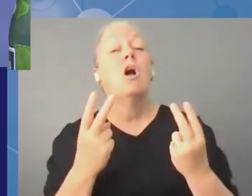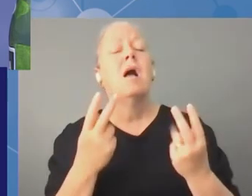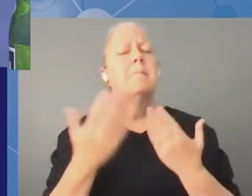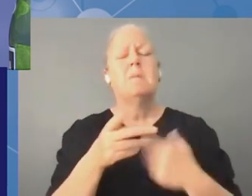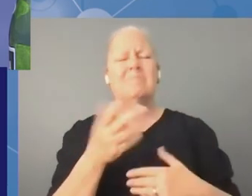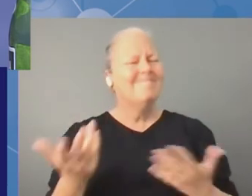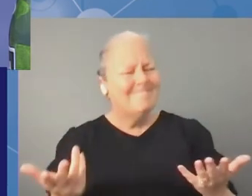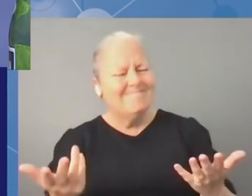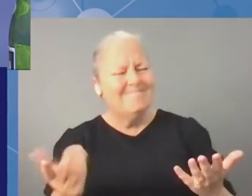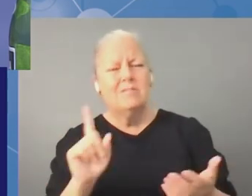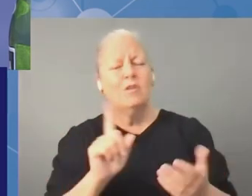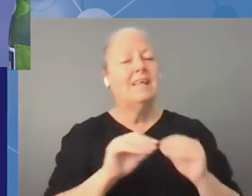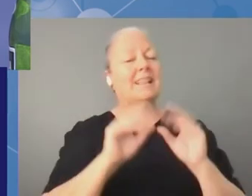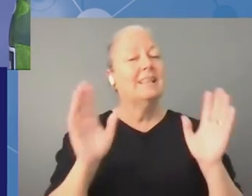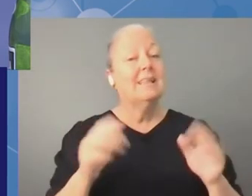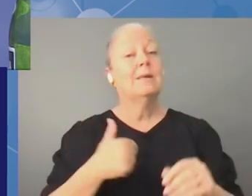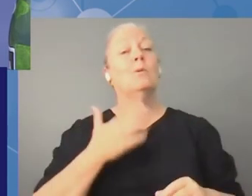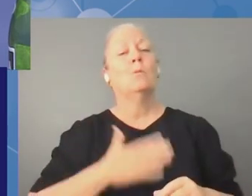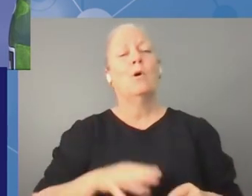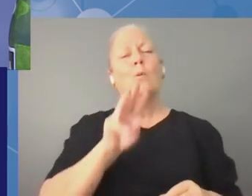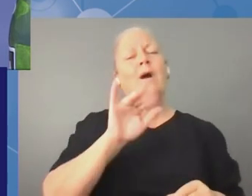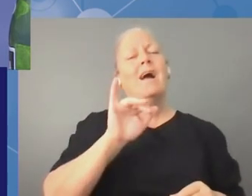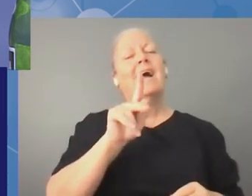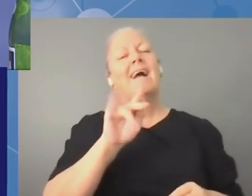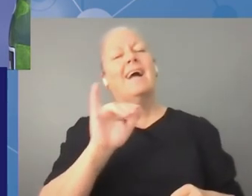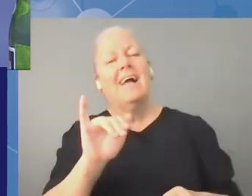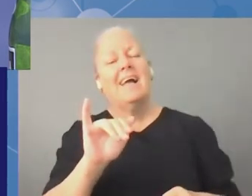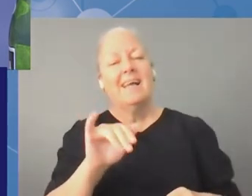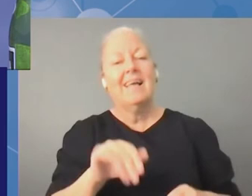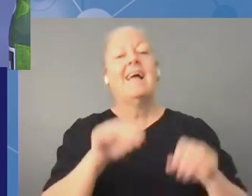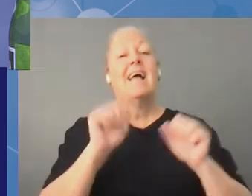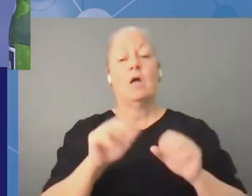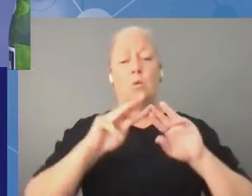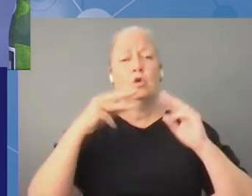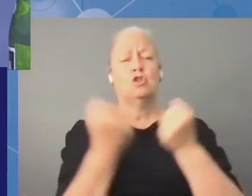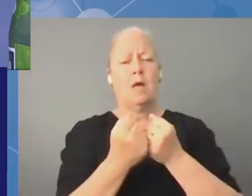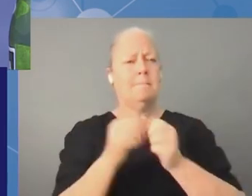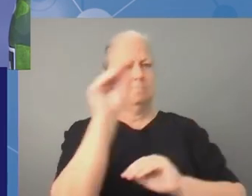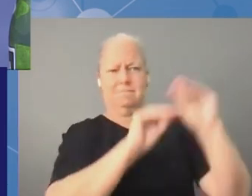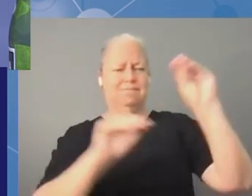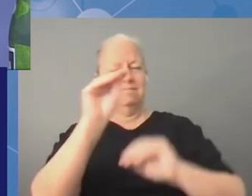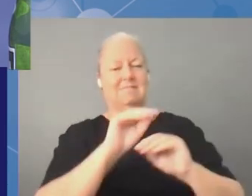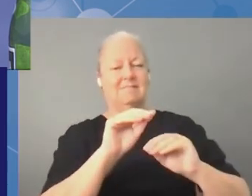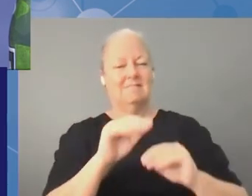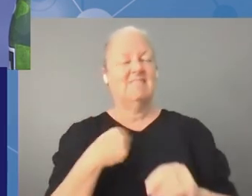الدول الإنترنت يتم قطعه؟ هذا موضوع كان